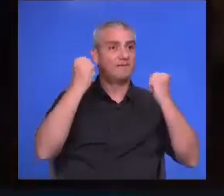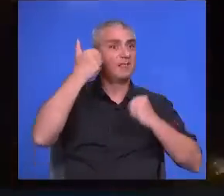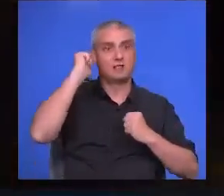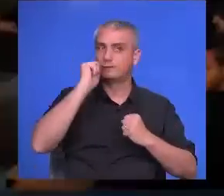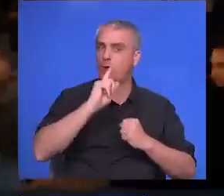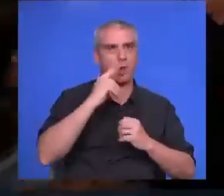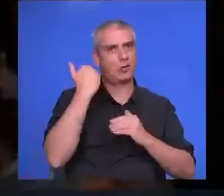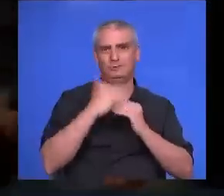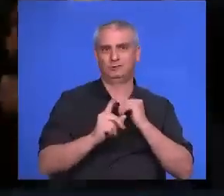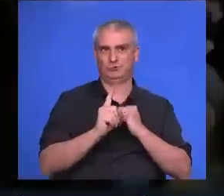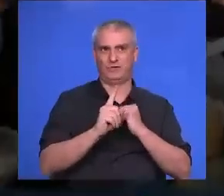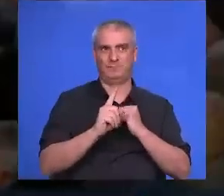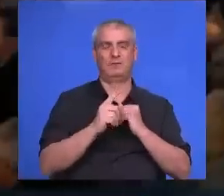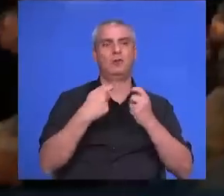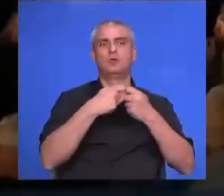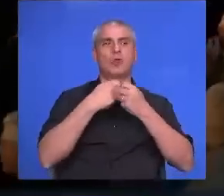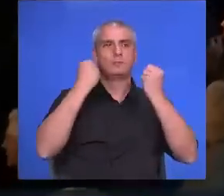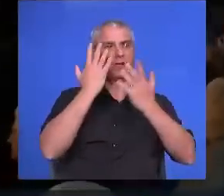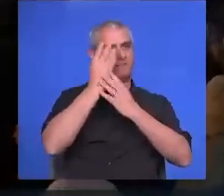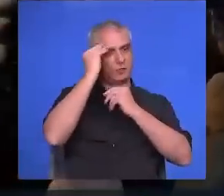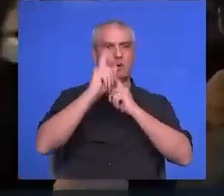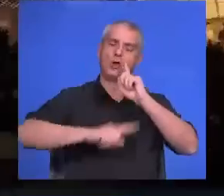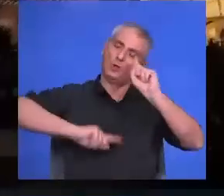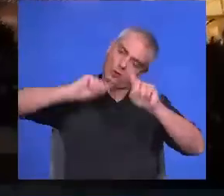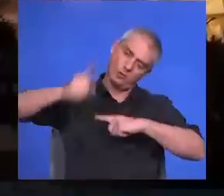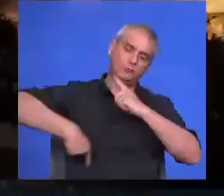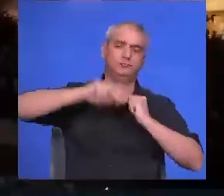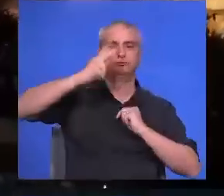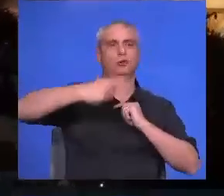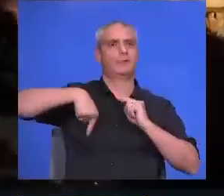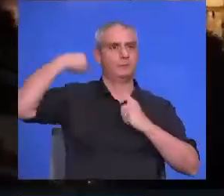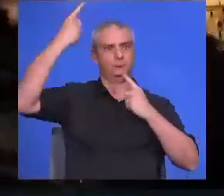לא הייתה סוף פסוק. תנועות המחאה כבר הודיעו שיצאו להפגין גם בשבוע הבא.